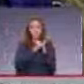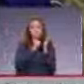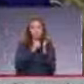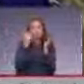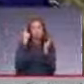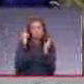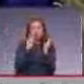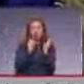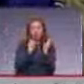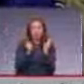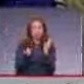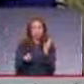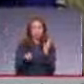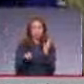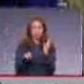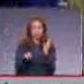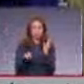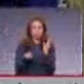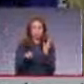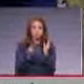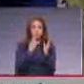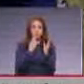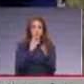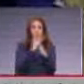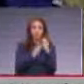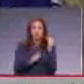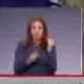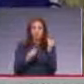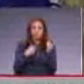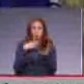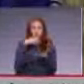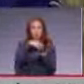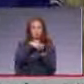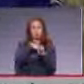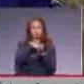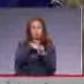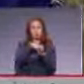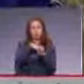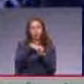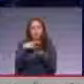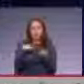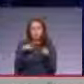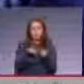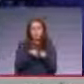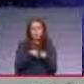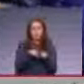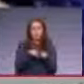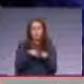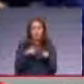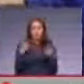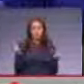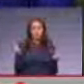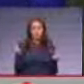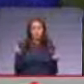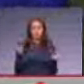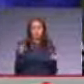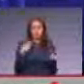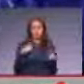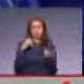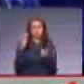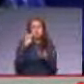وانا كنت معايا ابني في الشقة بتاعتي. يعني خد بعضه ومشي وخد حاجتي وراه